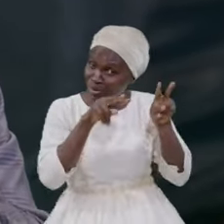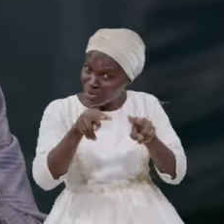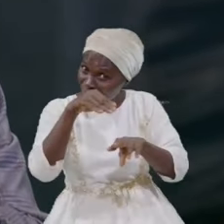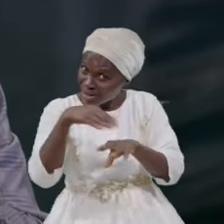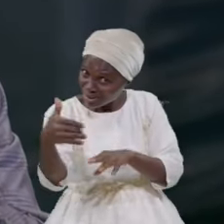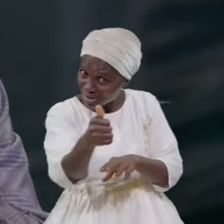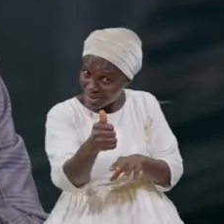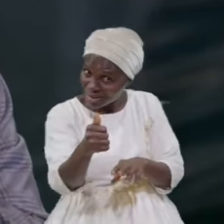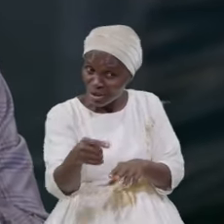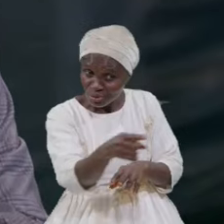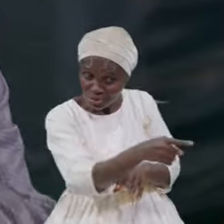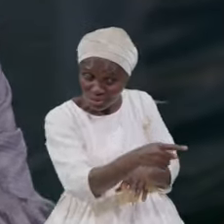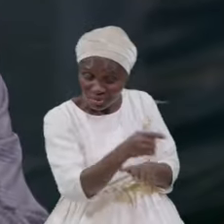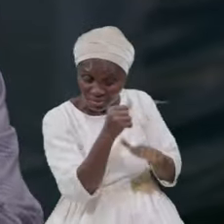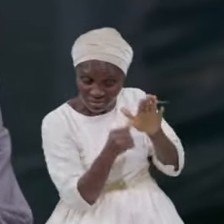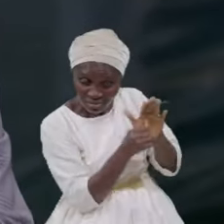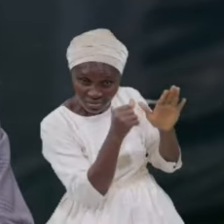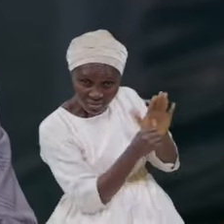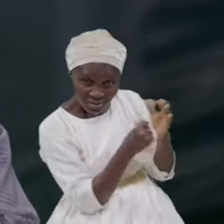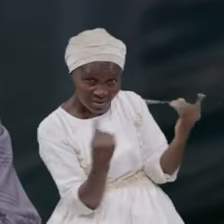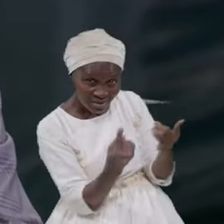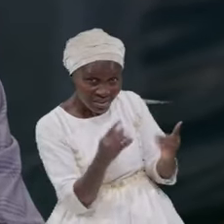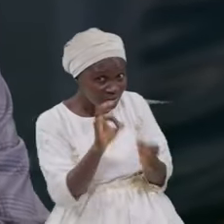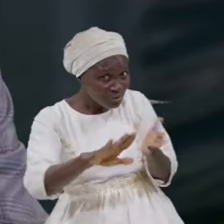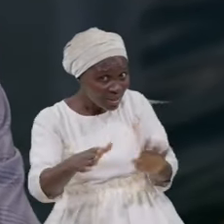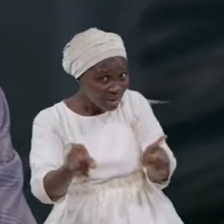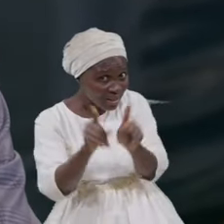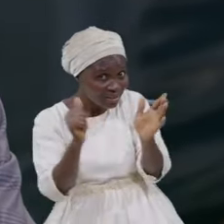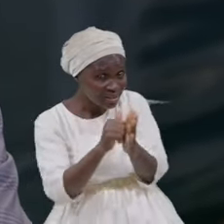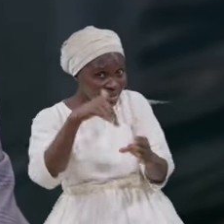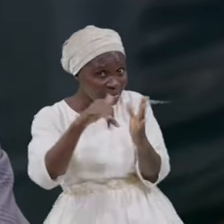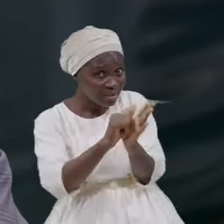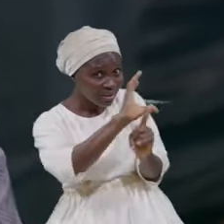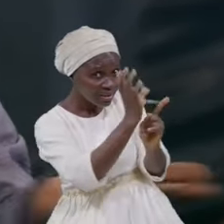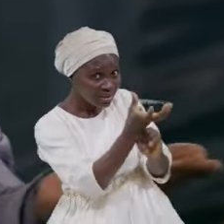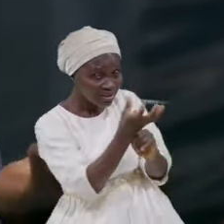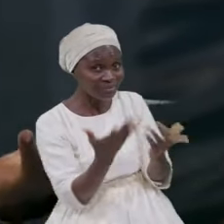état, nous avons prophété en ton nom, nous avons fait beaucoup de choses en ton nom.